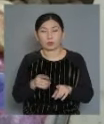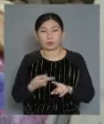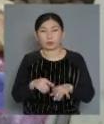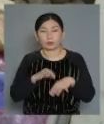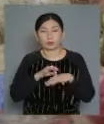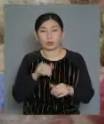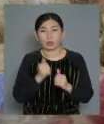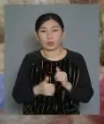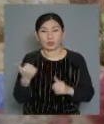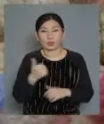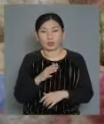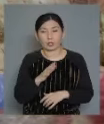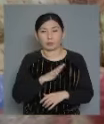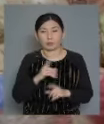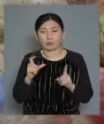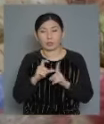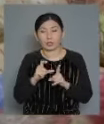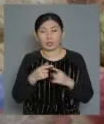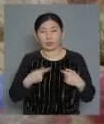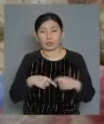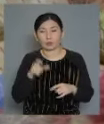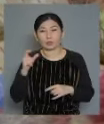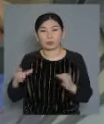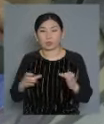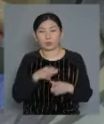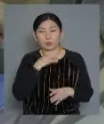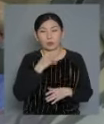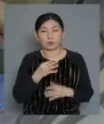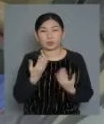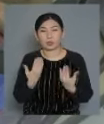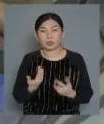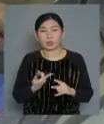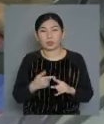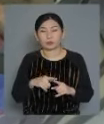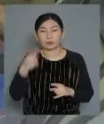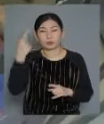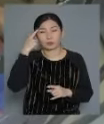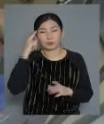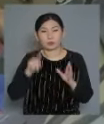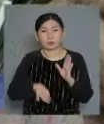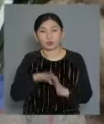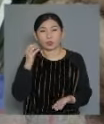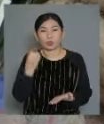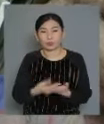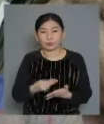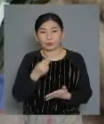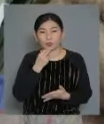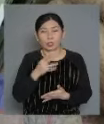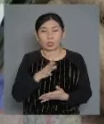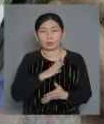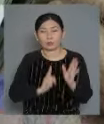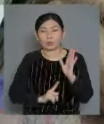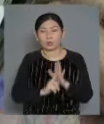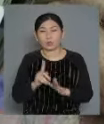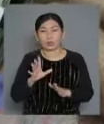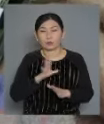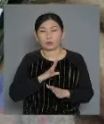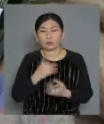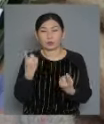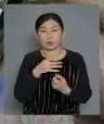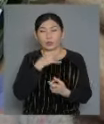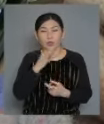проводится еженедельно. По словам членов мониторинговой группы, предпринимателям, которые умышленно поднимают цены на продукты питания, сначала будет выдано